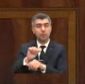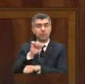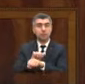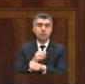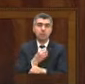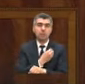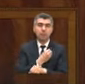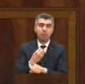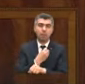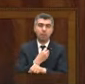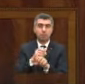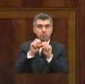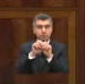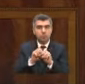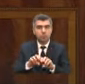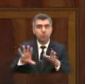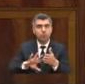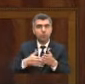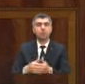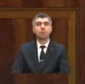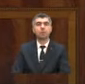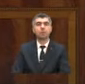للحماية الاجتماعية اللي اعتبرناه